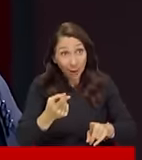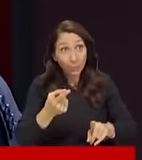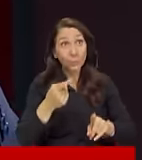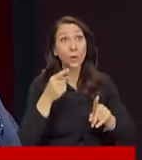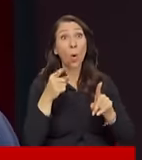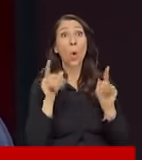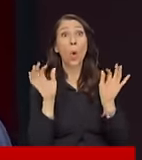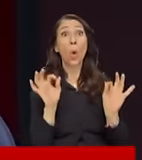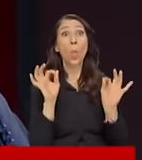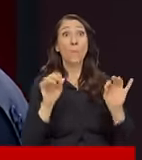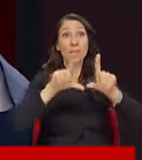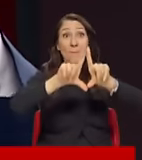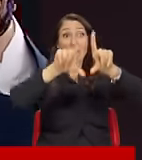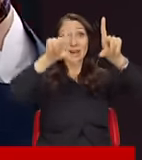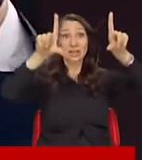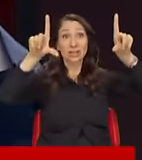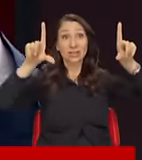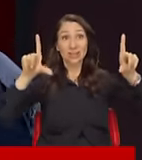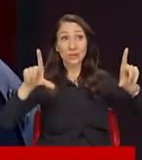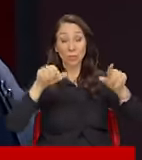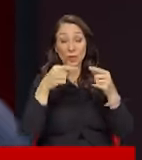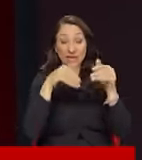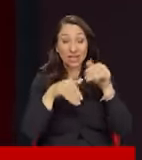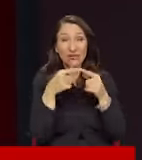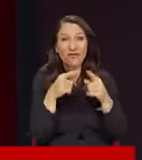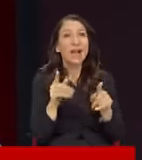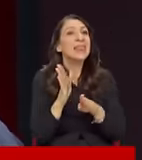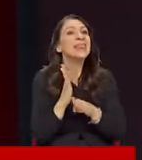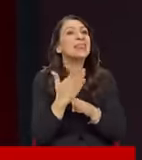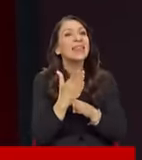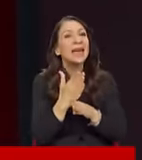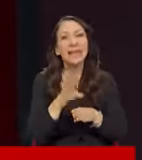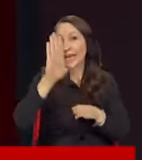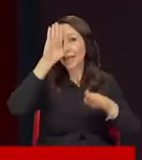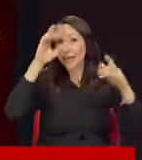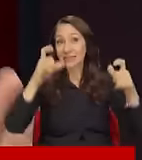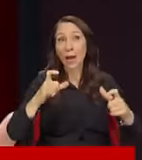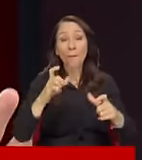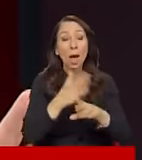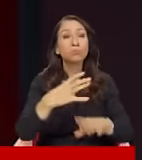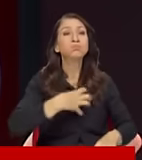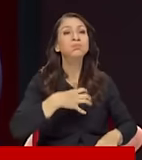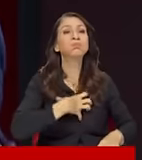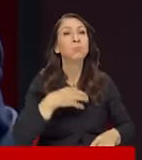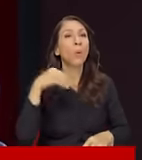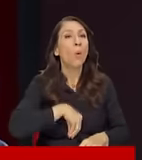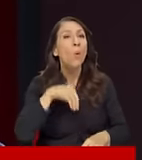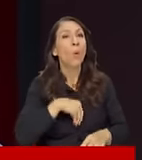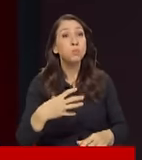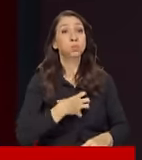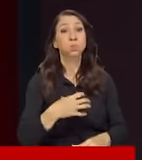o önemli manşetin, bu seçim farklı seçim. Çünkü İstanbul'u malı görüyorlar.